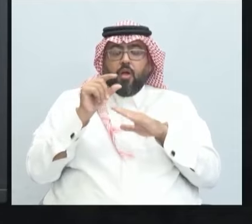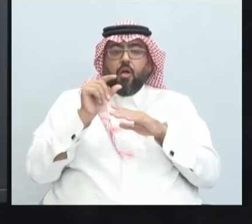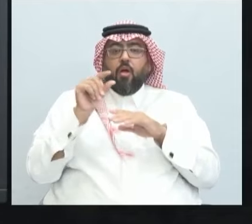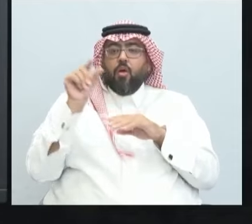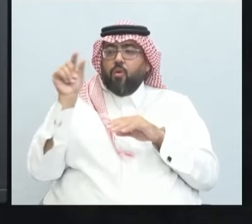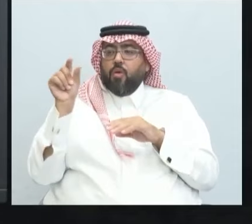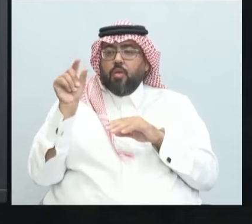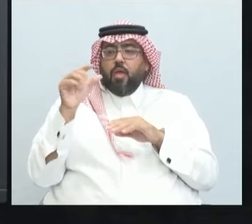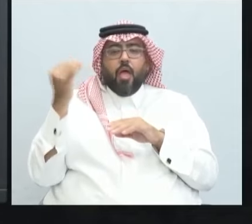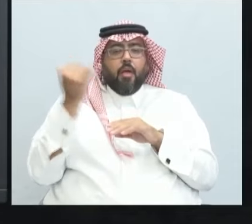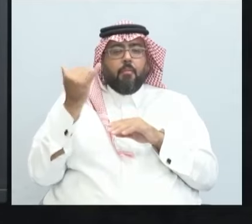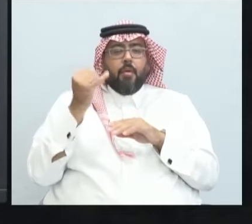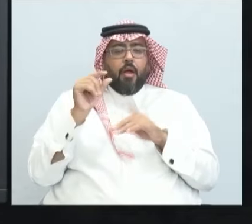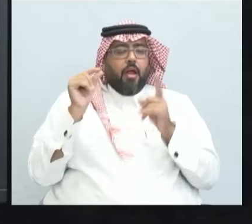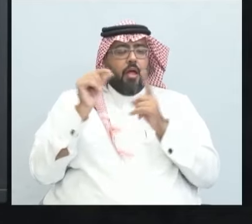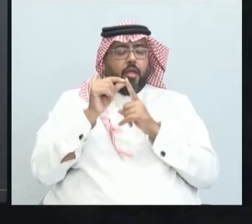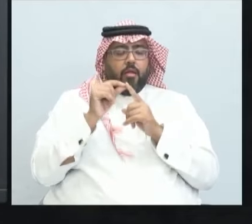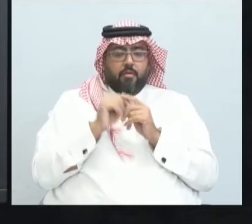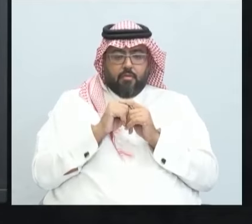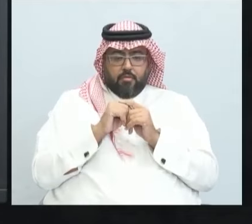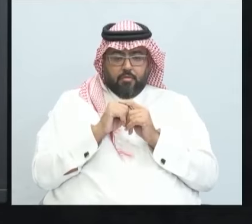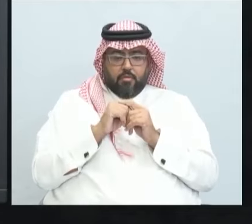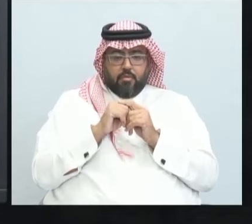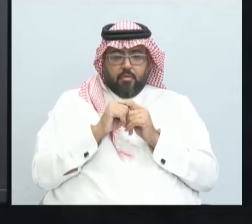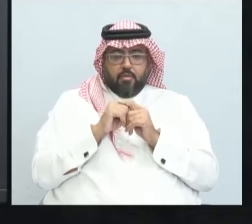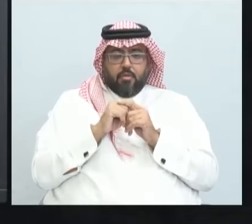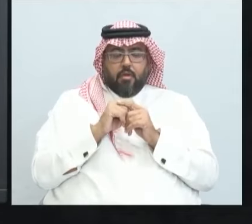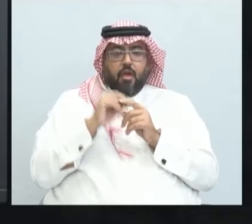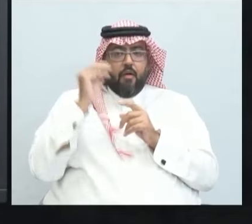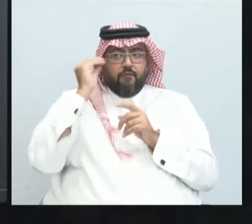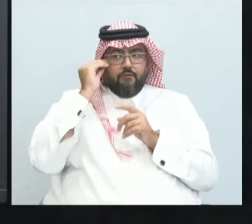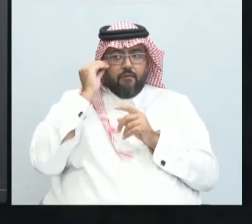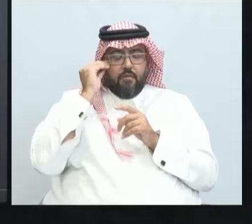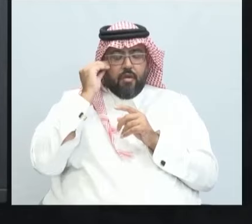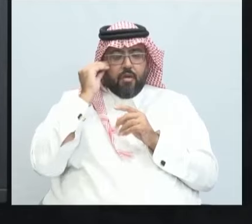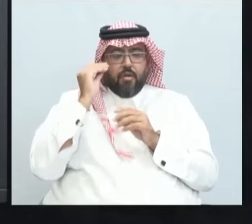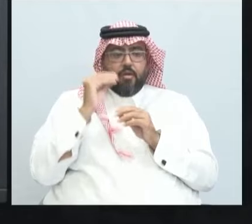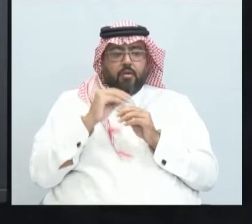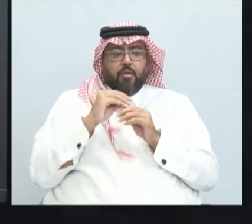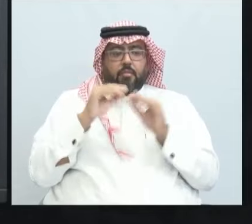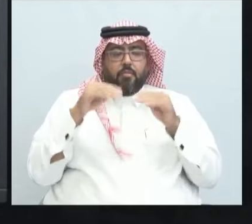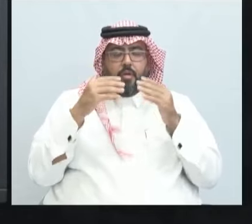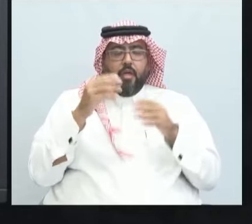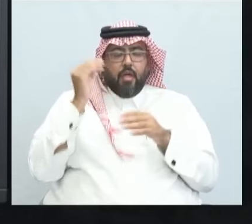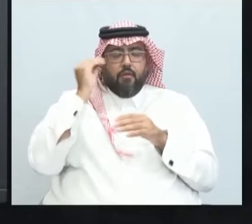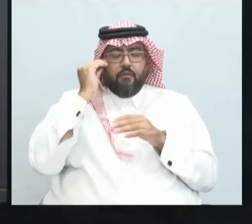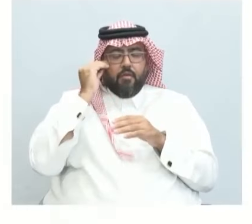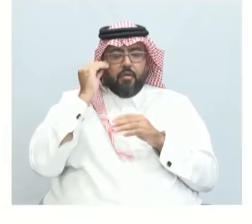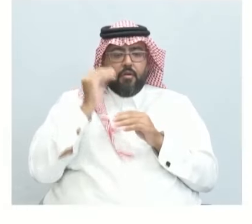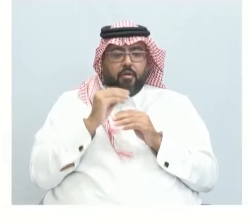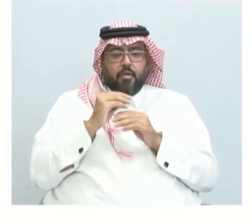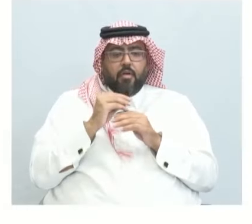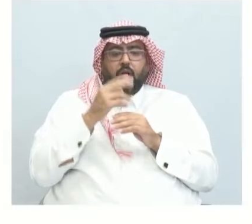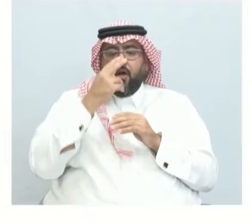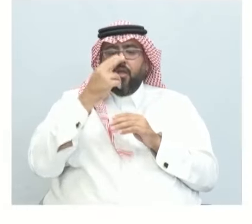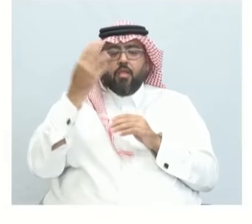الجاهلي سنعرف اهم الاهداف التي يعني المفترض ان ان تعرفها وال التي تصل اليها ثم ذلك سنعرف ايضا العصر